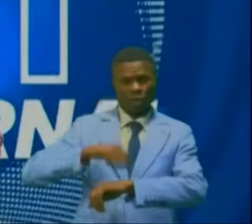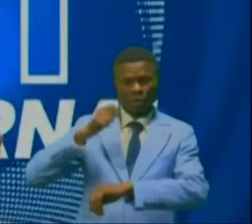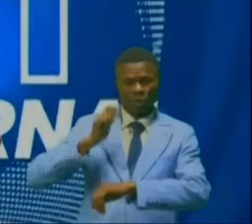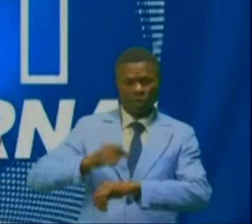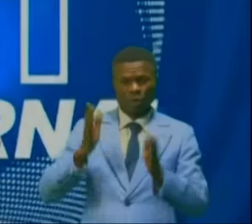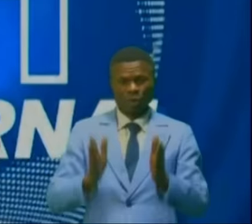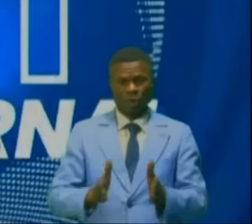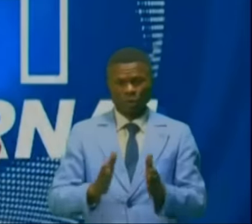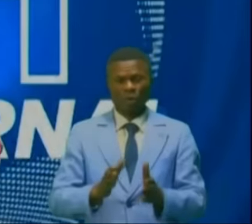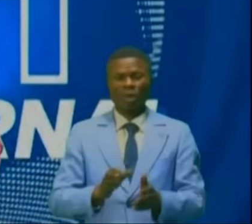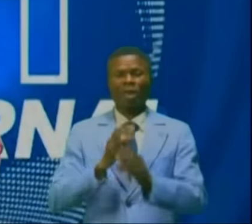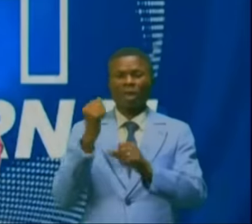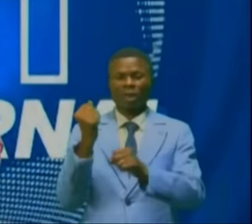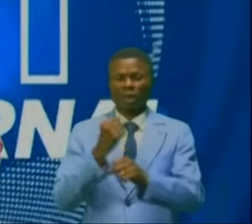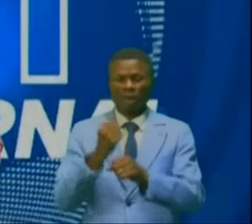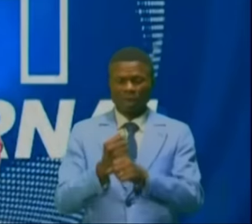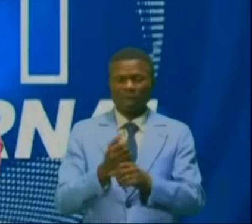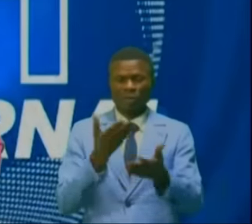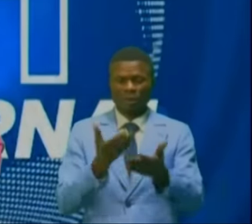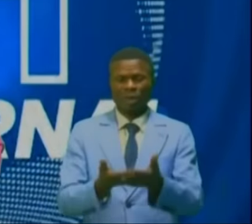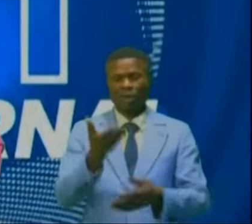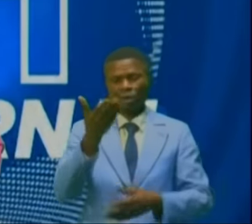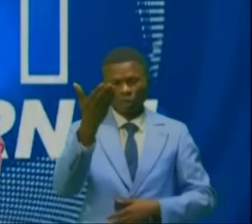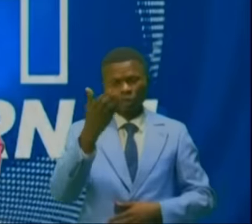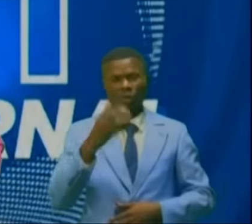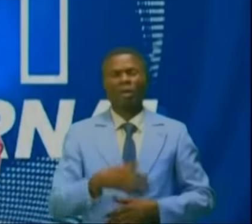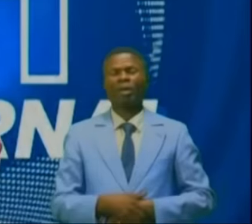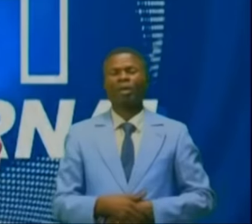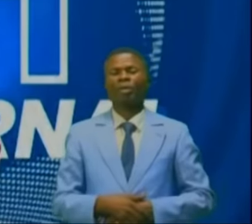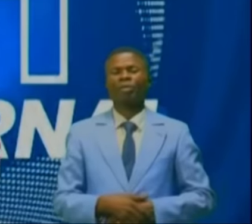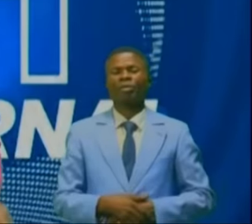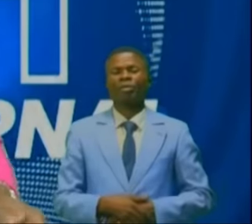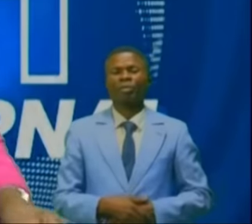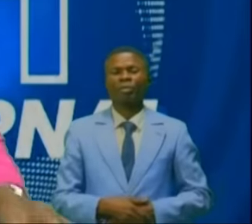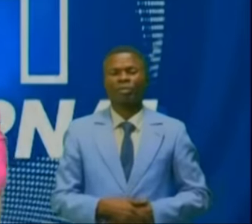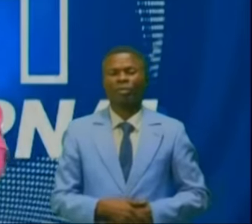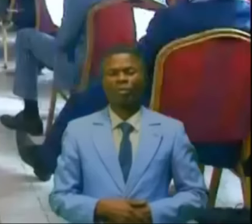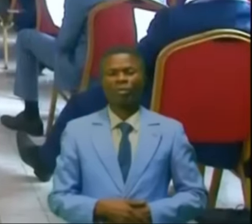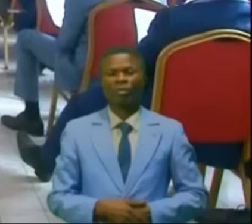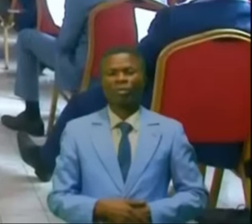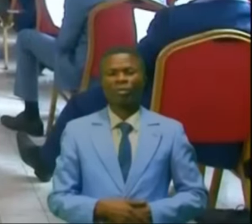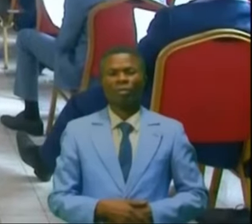dans le rendu de leurs décisions. Nono Maseko pour ce reportage.